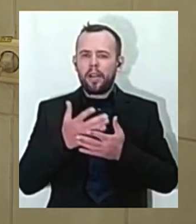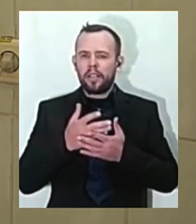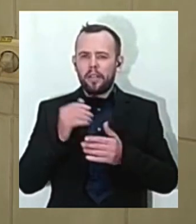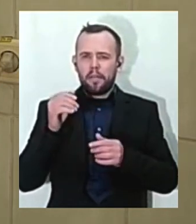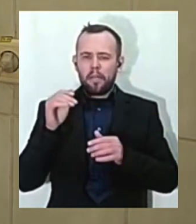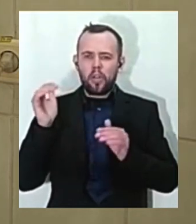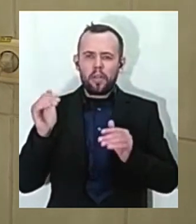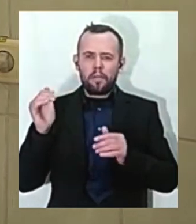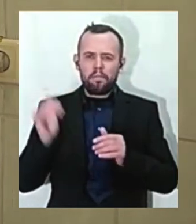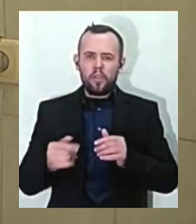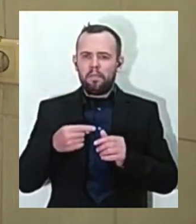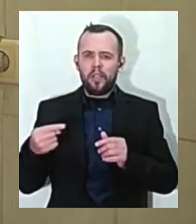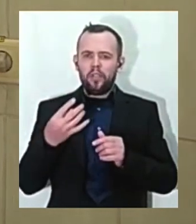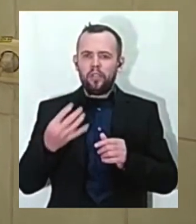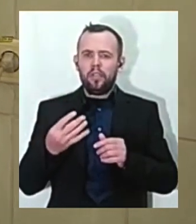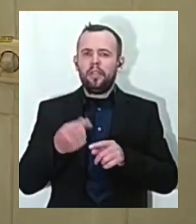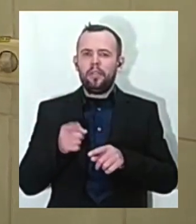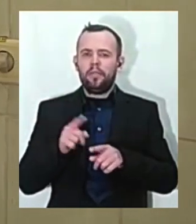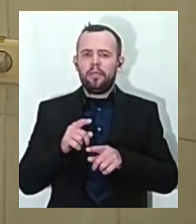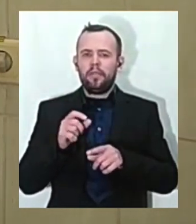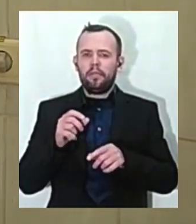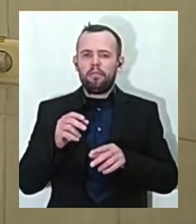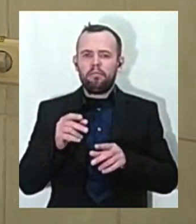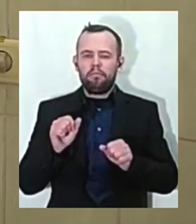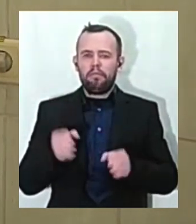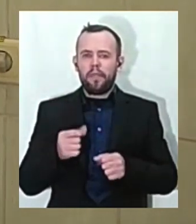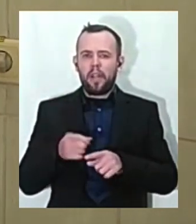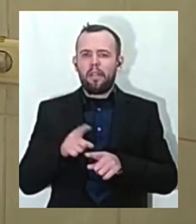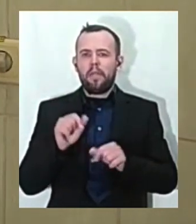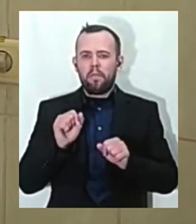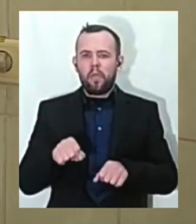За счет влаги, за счет ветра может произойти обморожение.